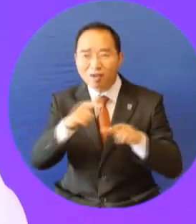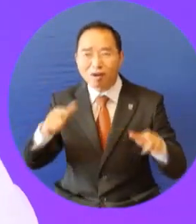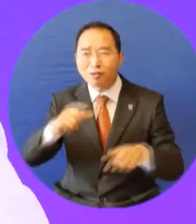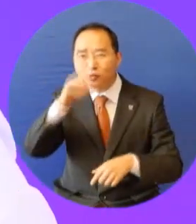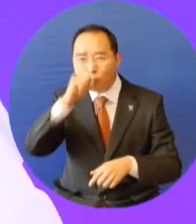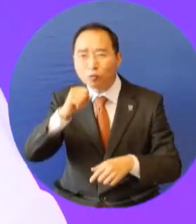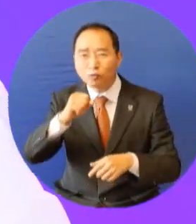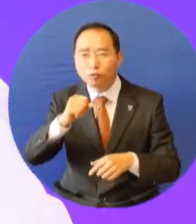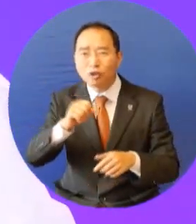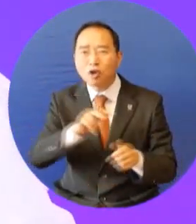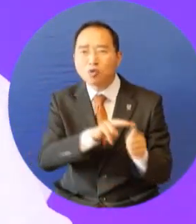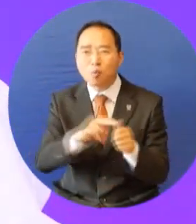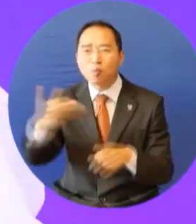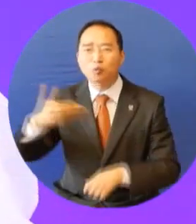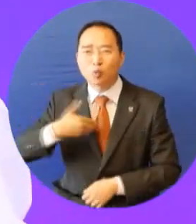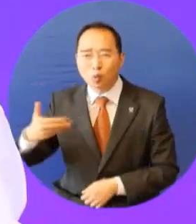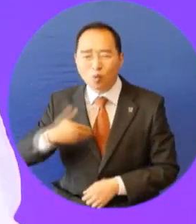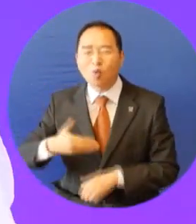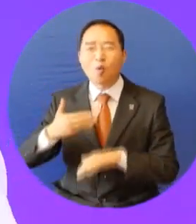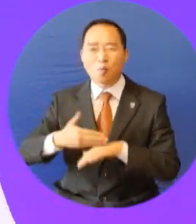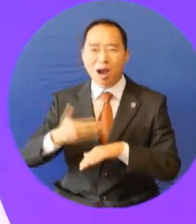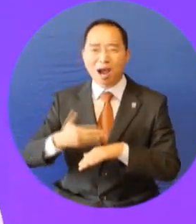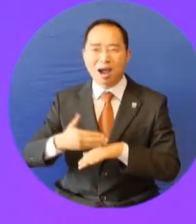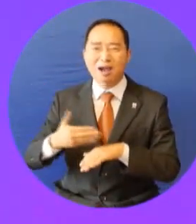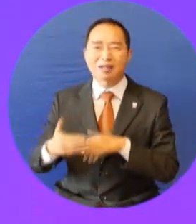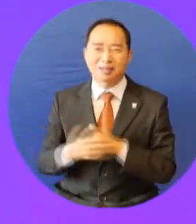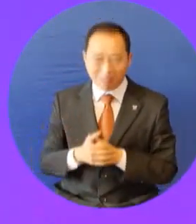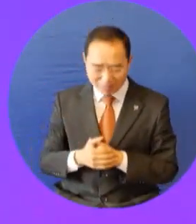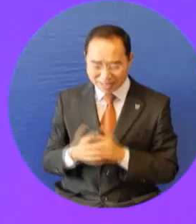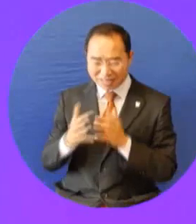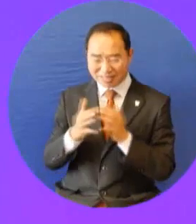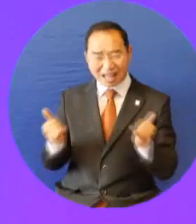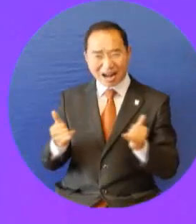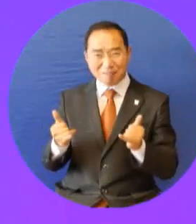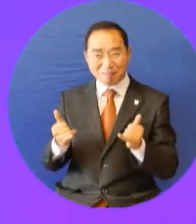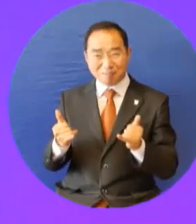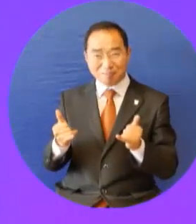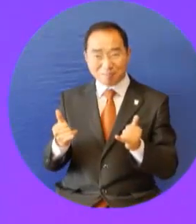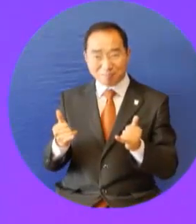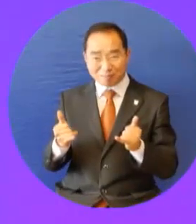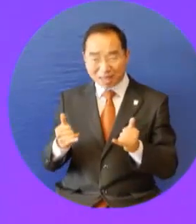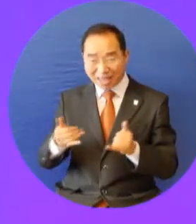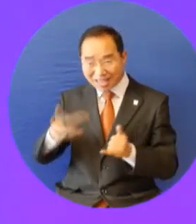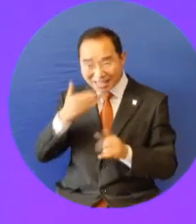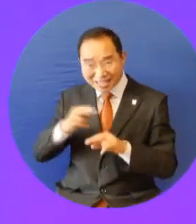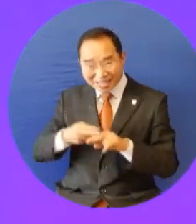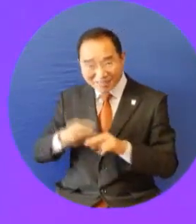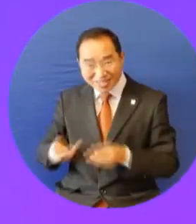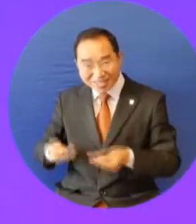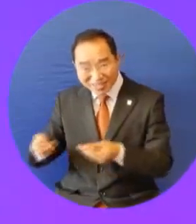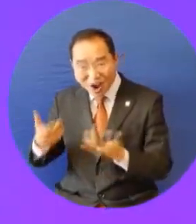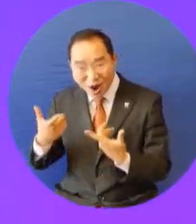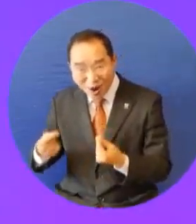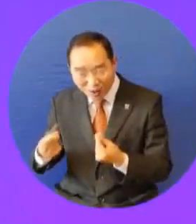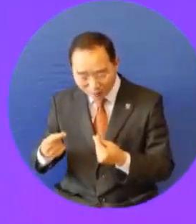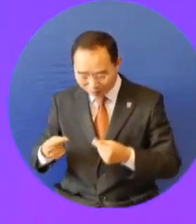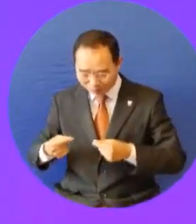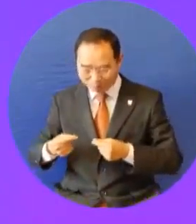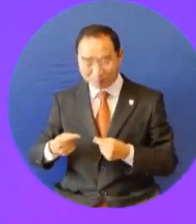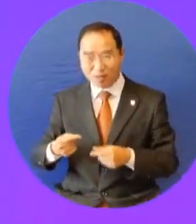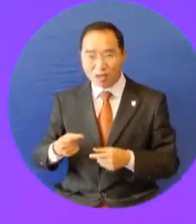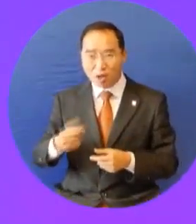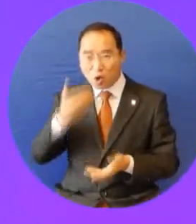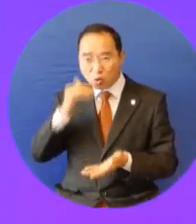너무나 고맙잖아요. 고마워서 사람에게 주는 밥과 똑같이 돌솥밥을